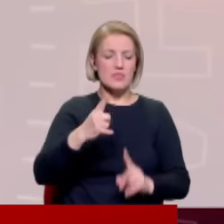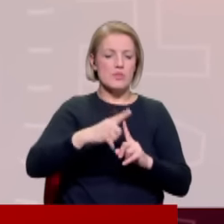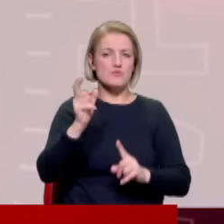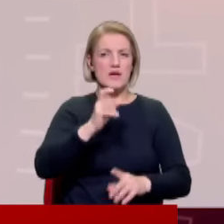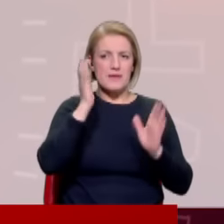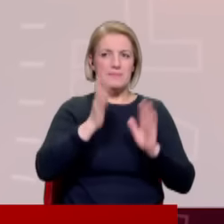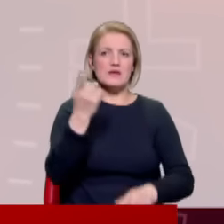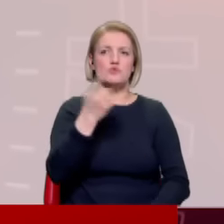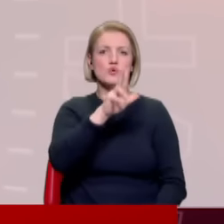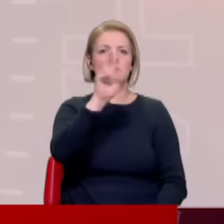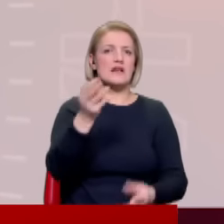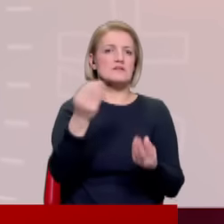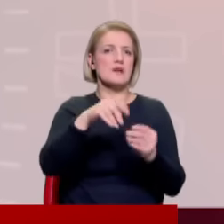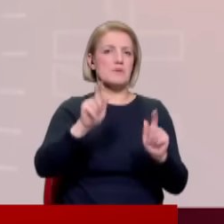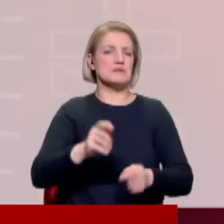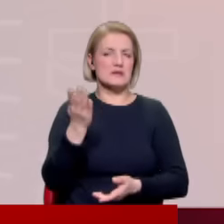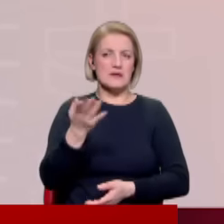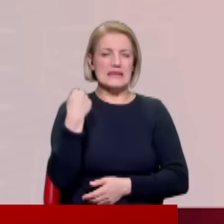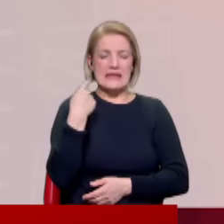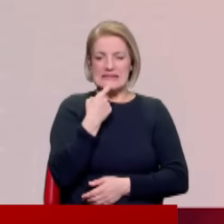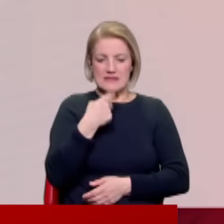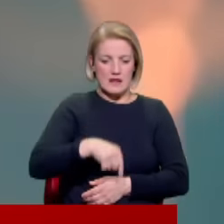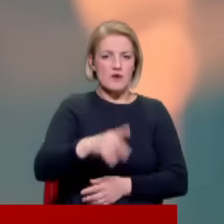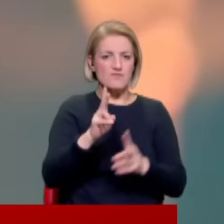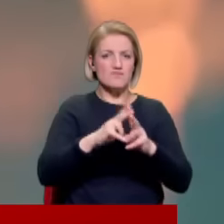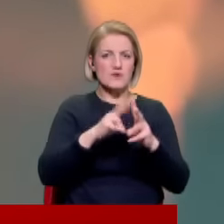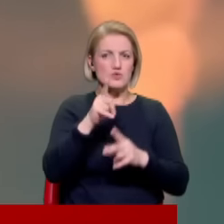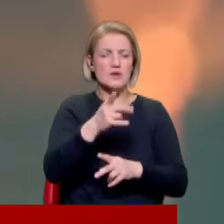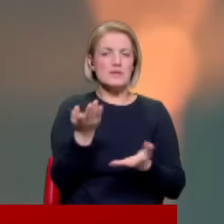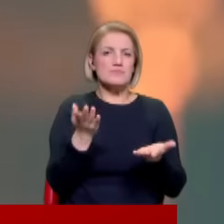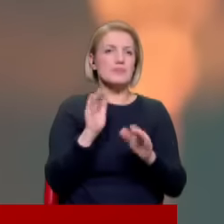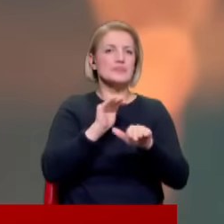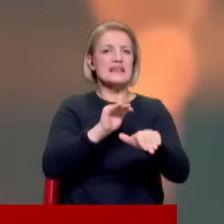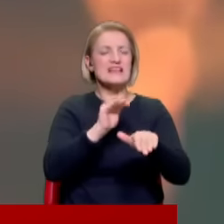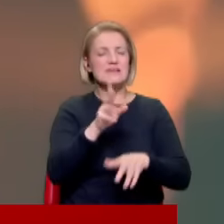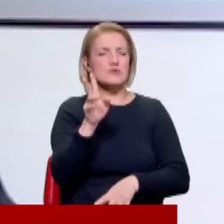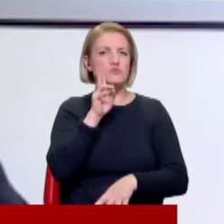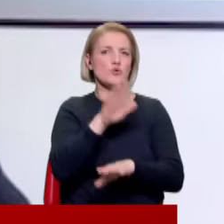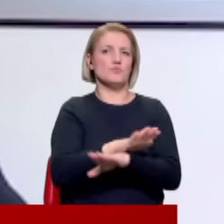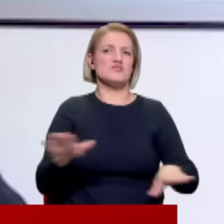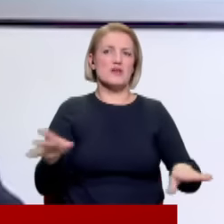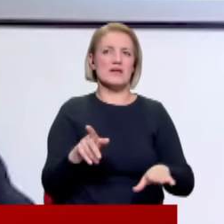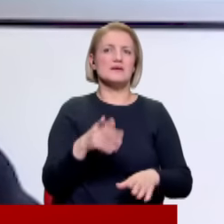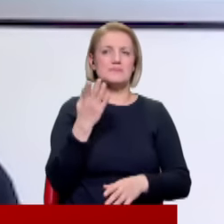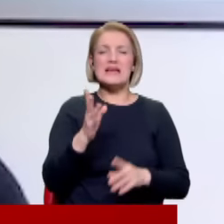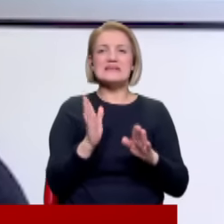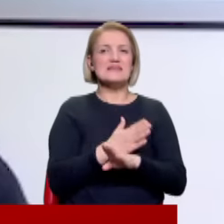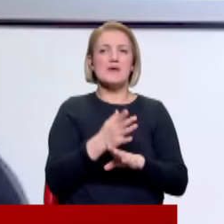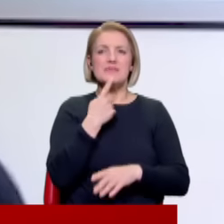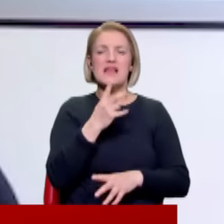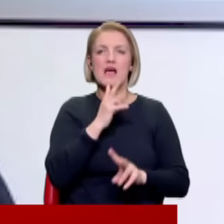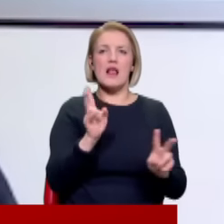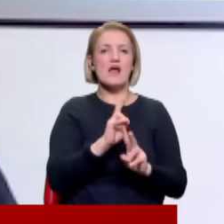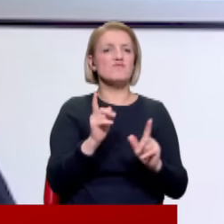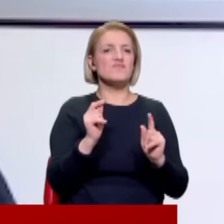ayında bile %38 zamlandı elektrik. Yeni yılda da çoğu faturaya sübvansiyon yani destekleme sona erecek. Sübvansiyonun sebebi dediğim gibi